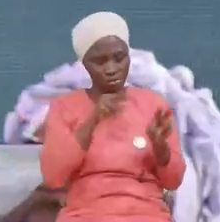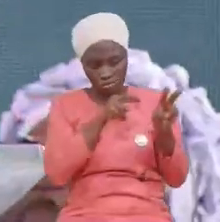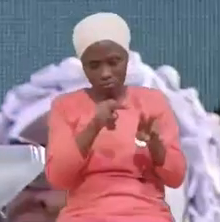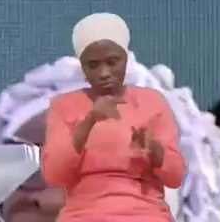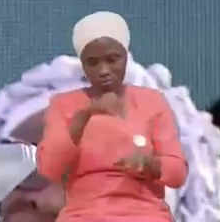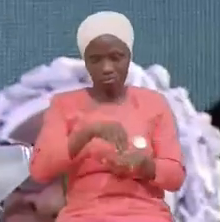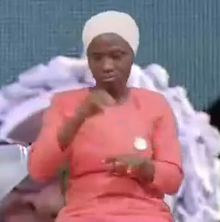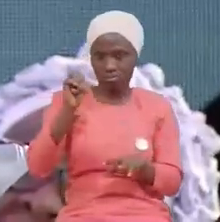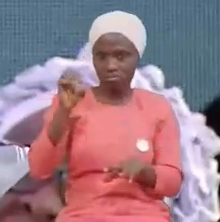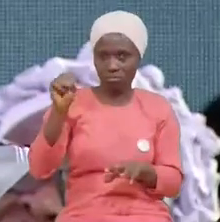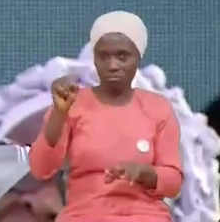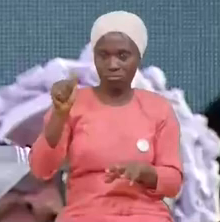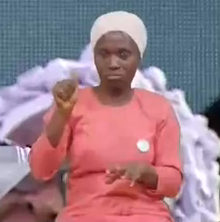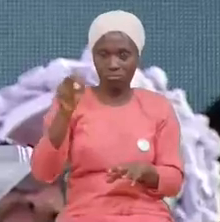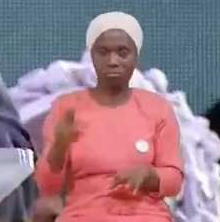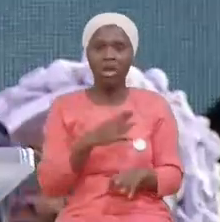Et quand le moment était venu,